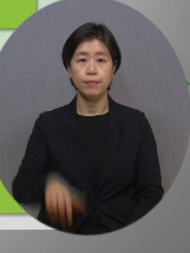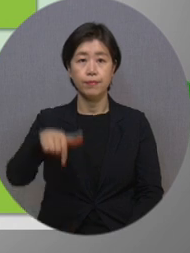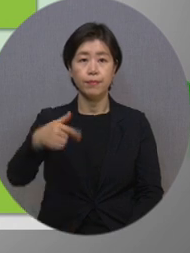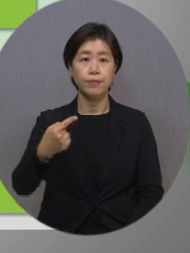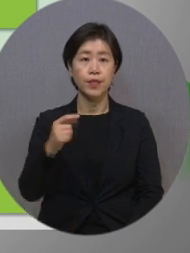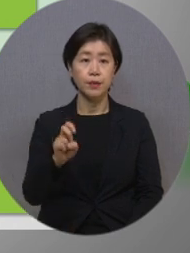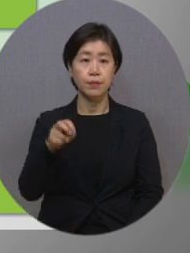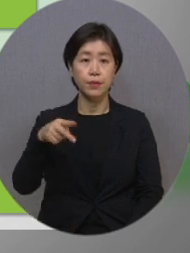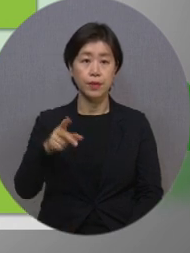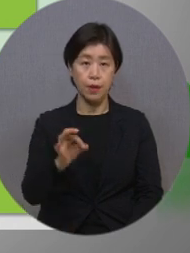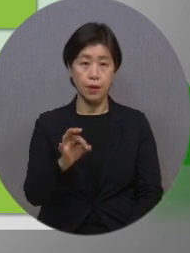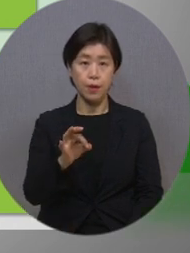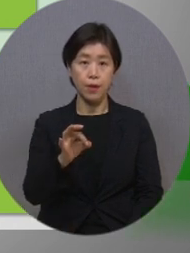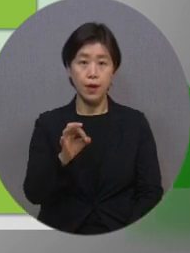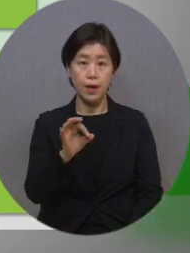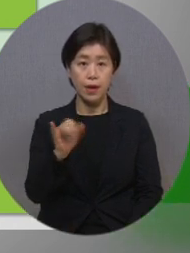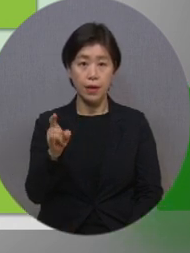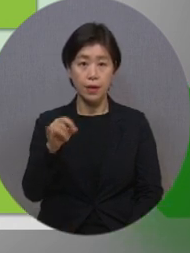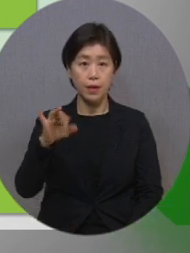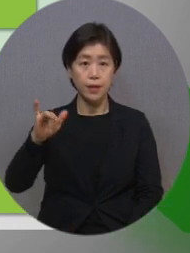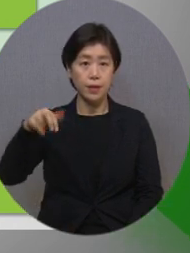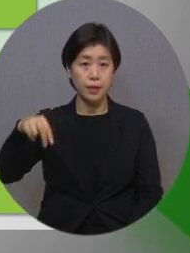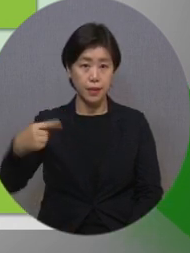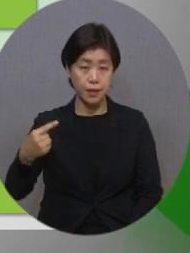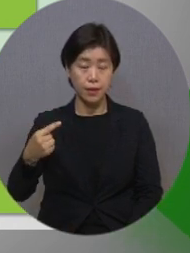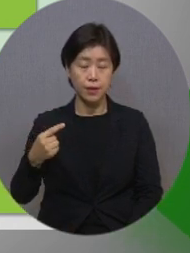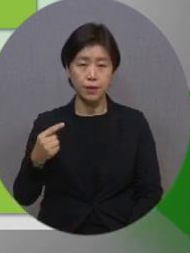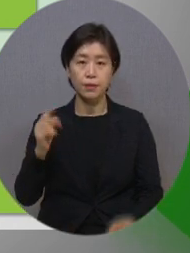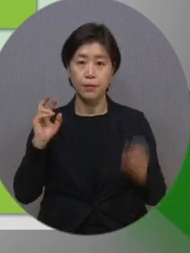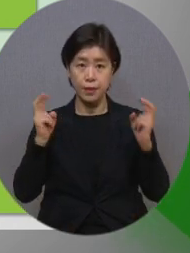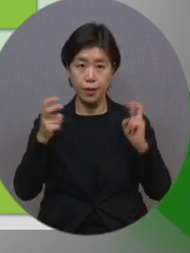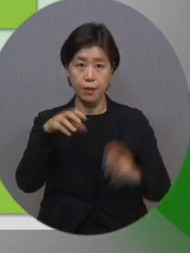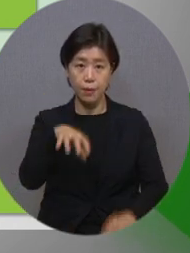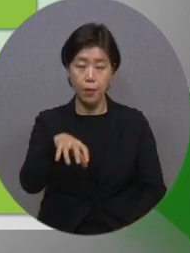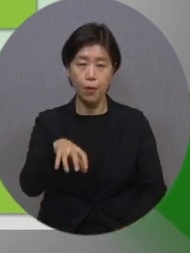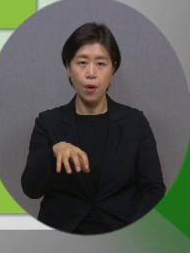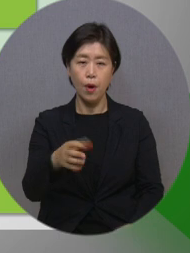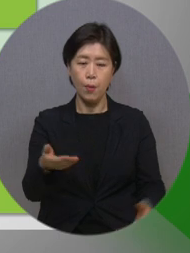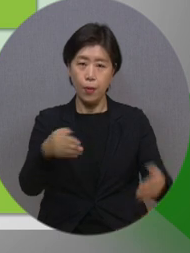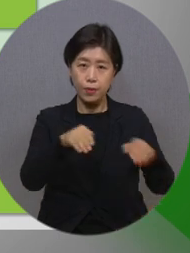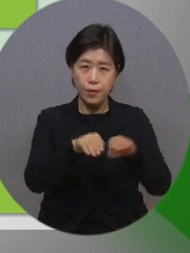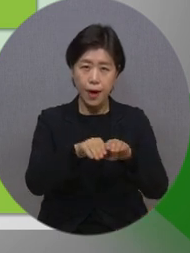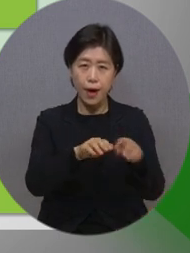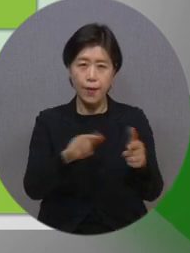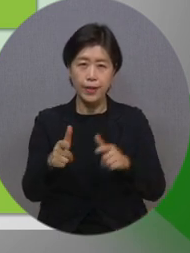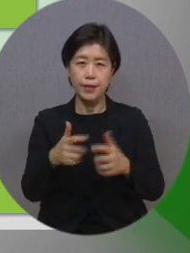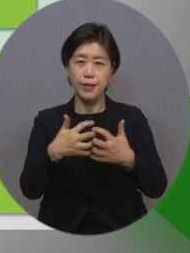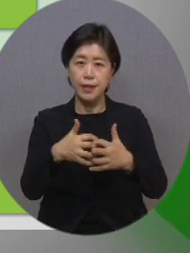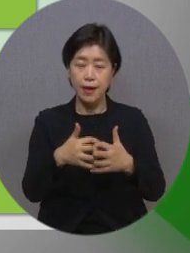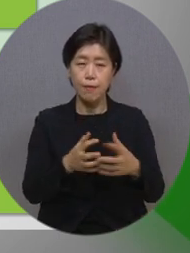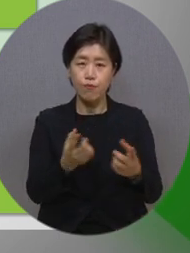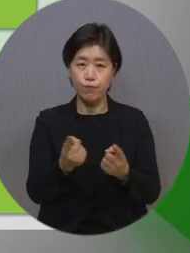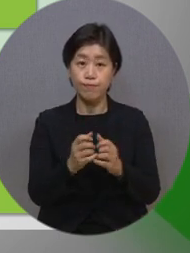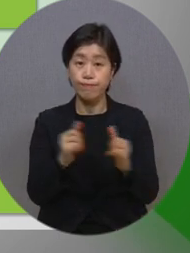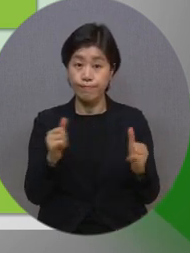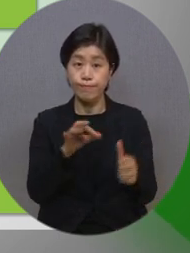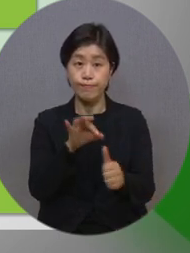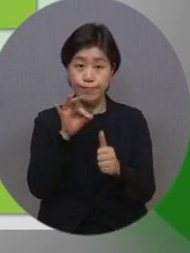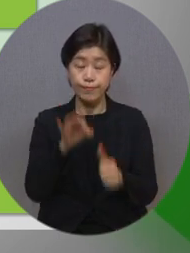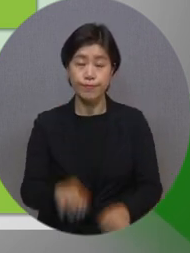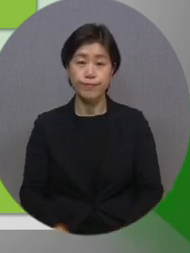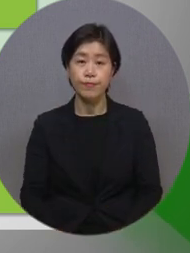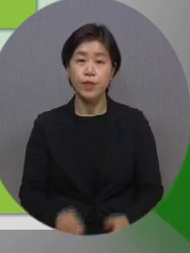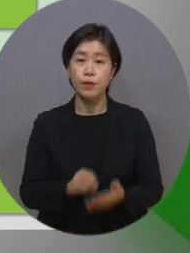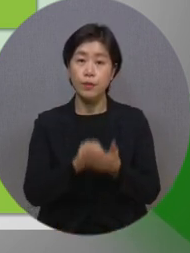금성 에이스 산업 주식회사에서 주의 포장 상표 붙잡기 등 기타 기계 조작원을 모집합니다.